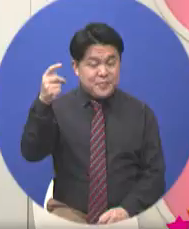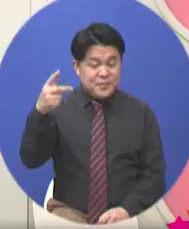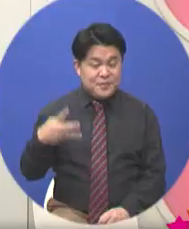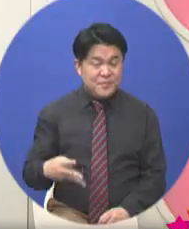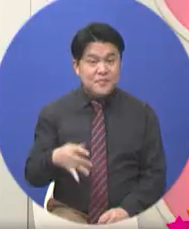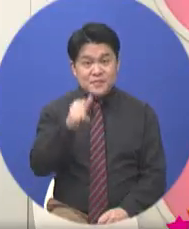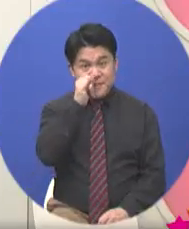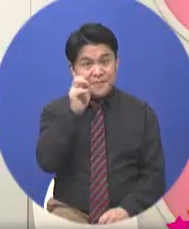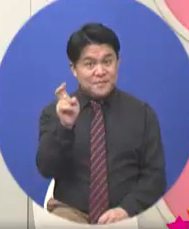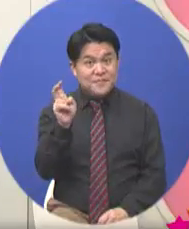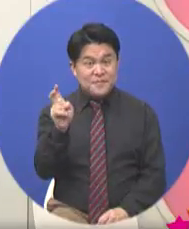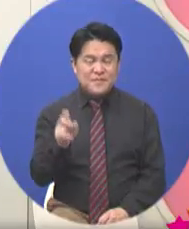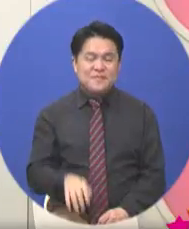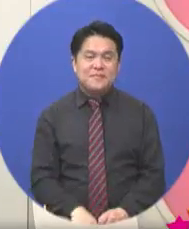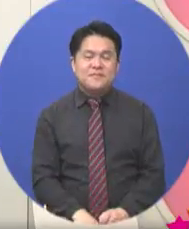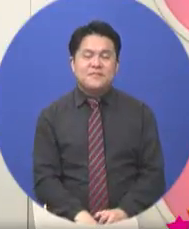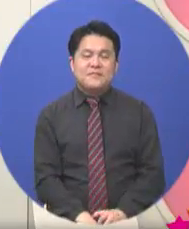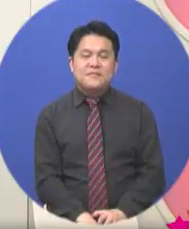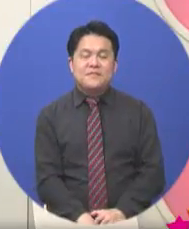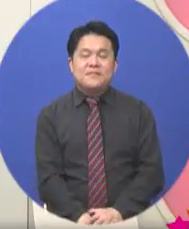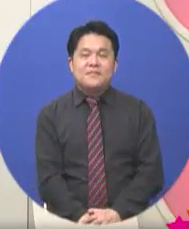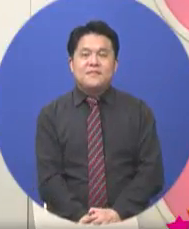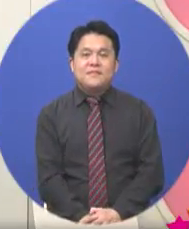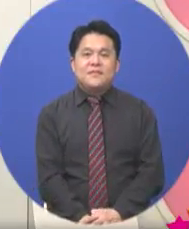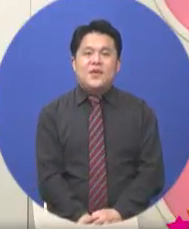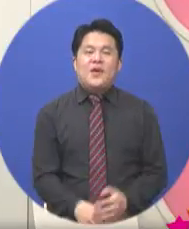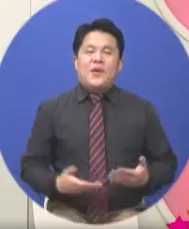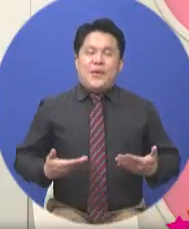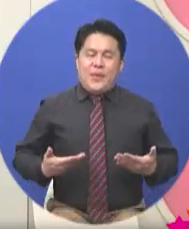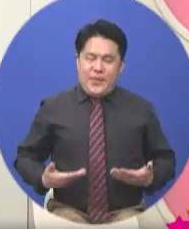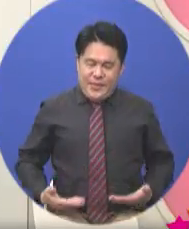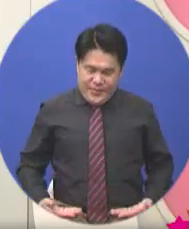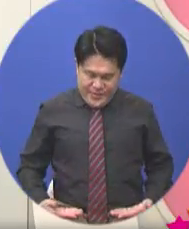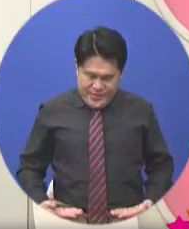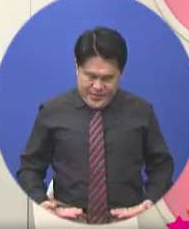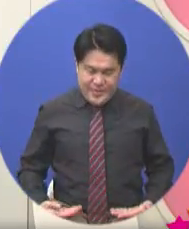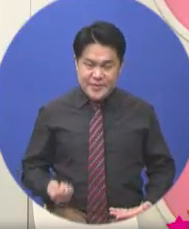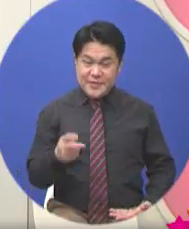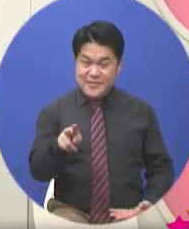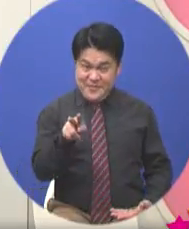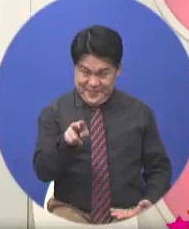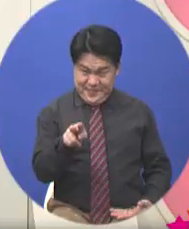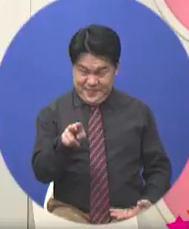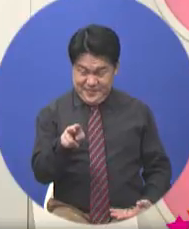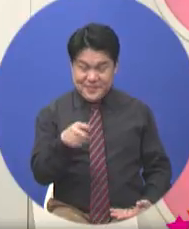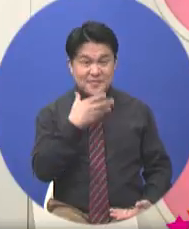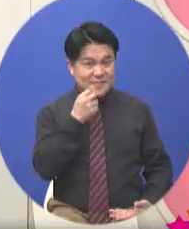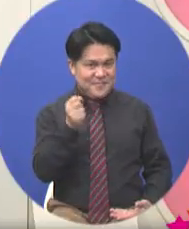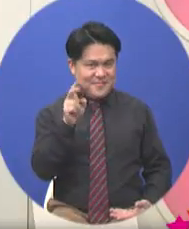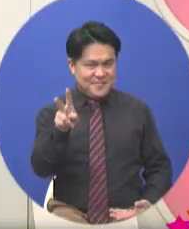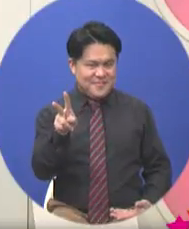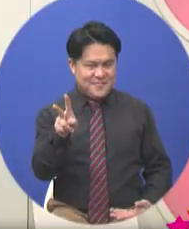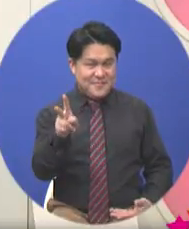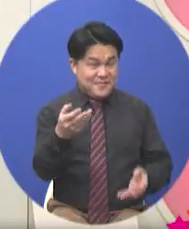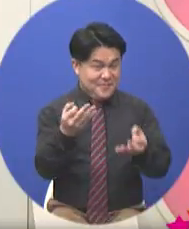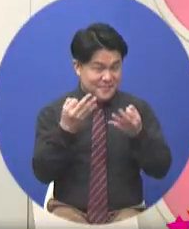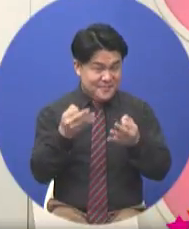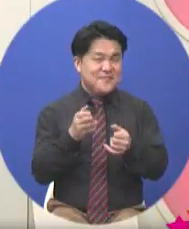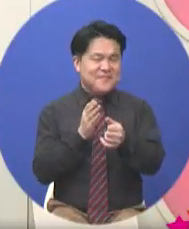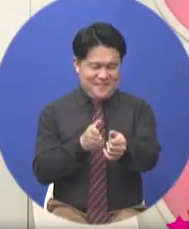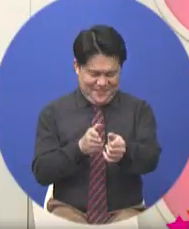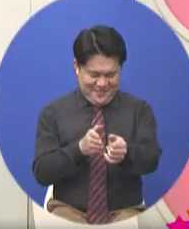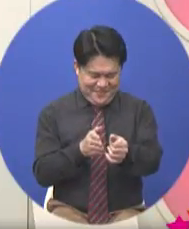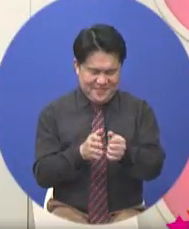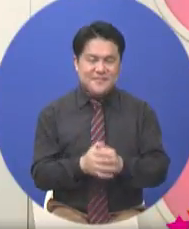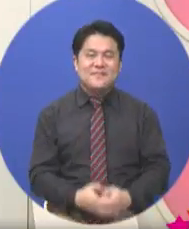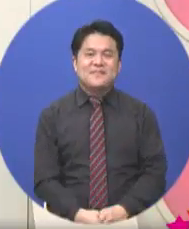이렇게 알려드릴 테니까요. 네. 마음 푹 넣으시고 채널 고정하시고 복지TV 함께